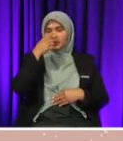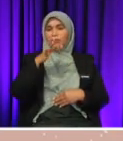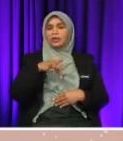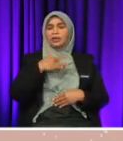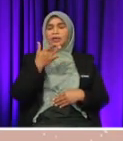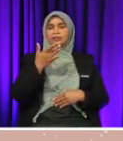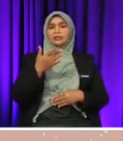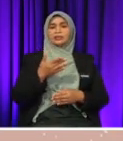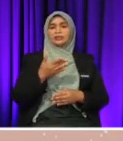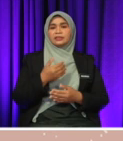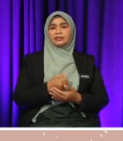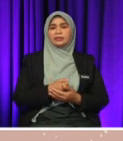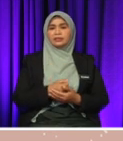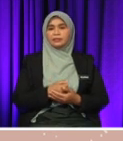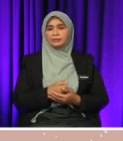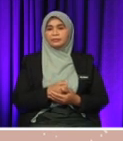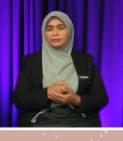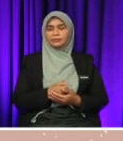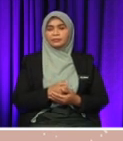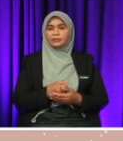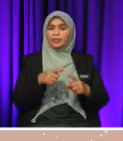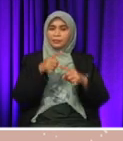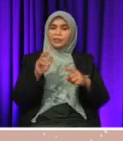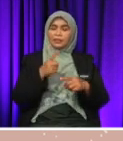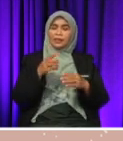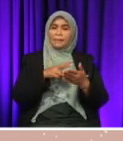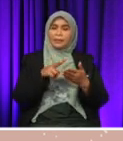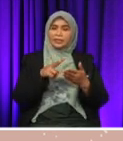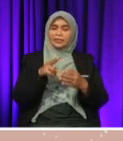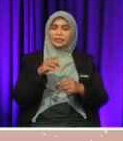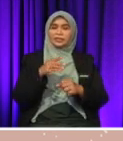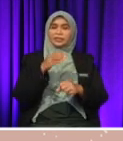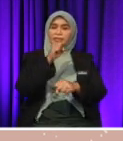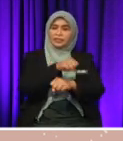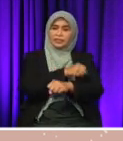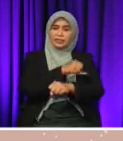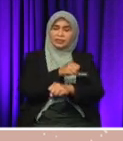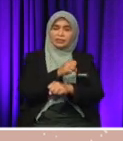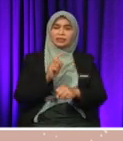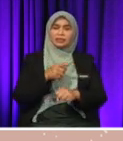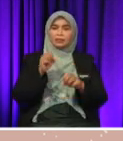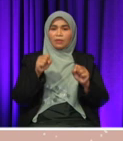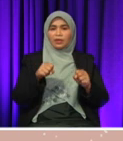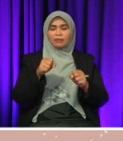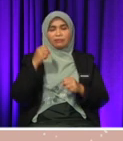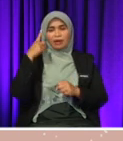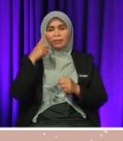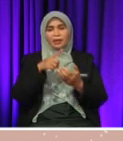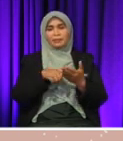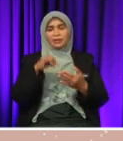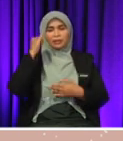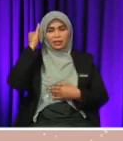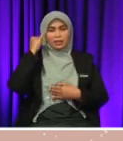sebagainya sebab itu apabila kita membaca satu titik saja kita dapat memahami Apakah ide dia ingin diterangkan